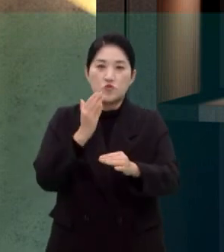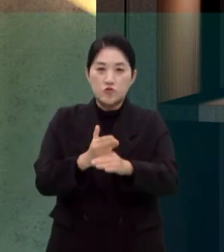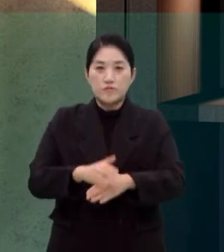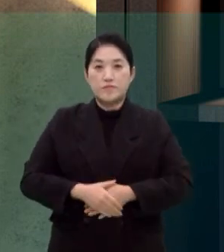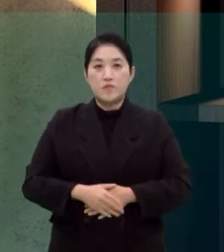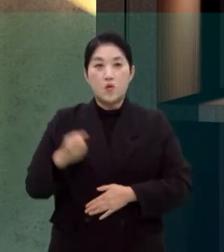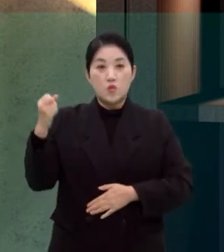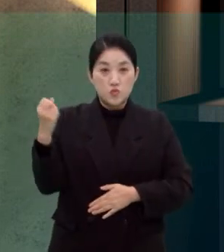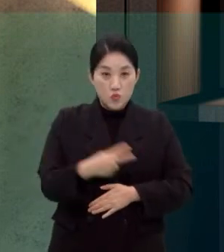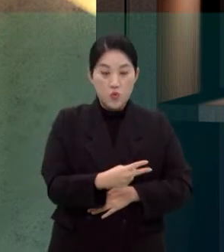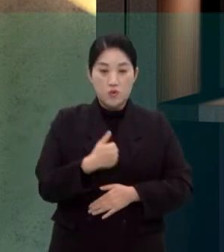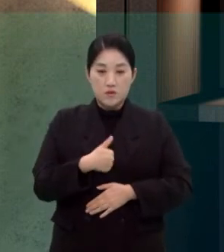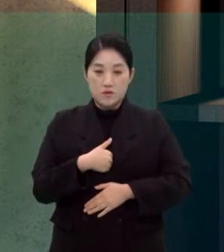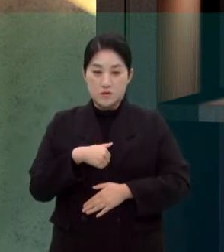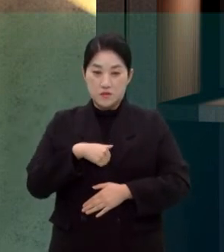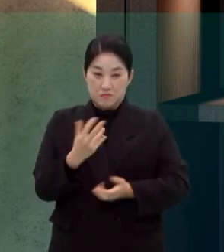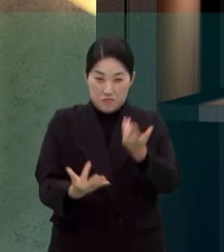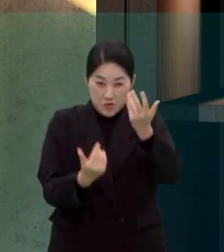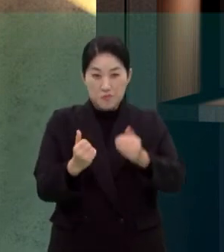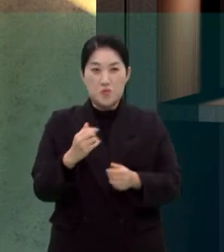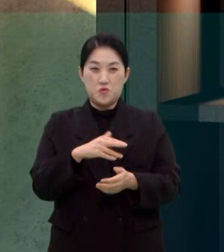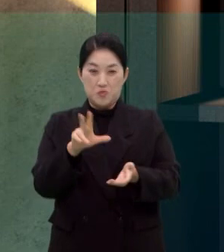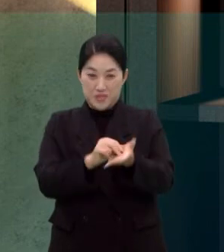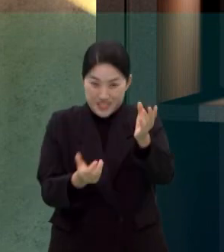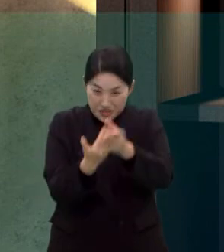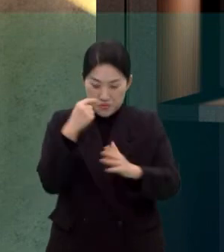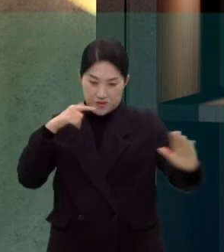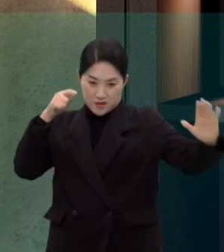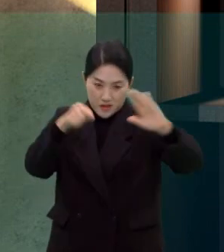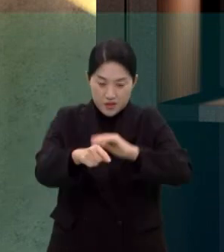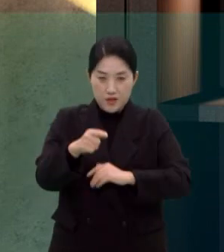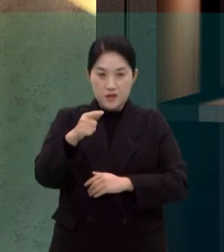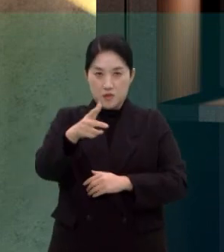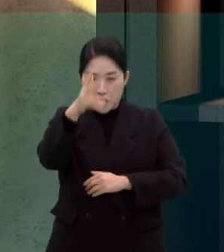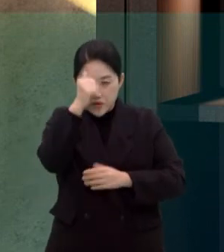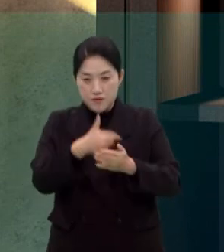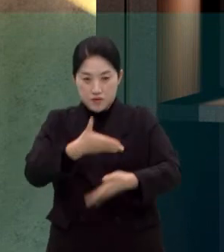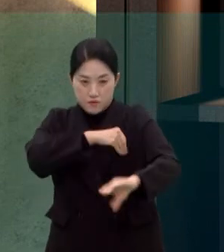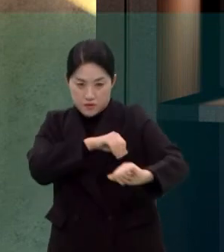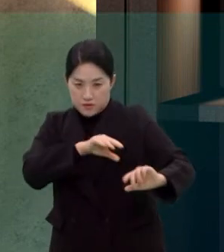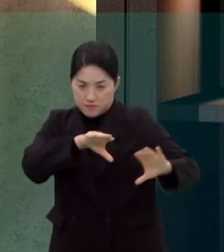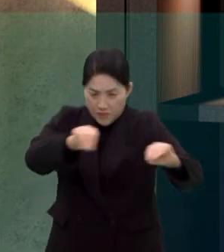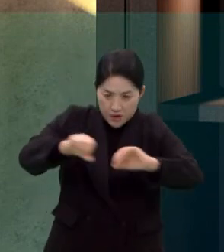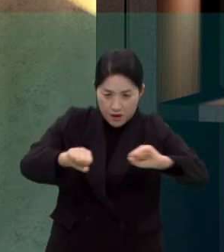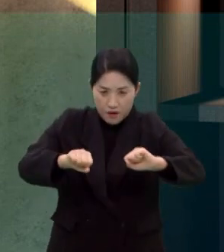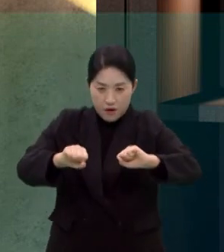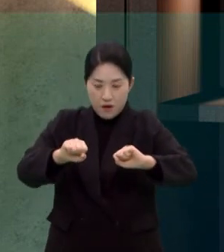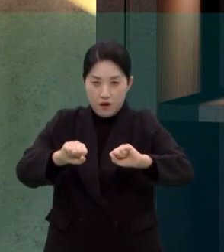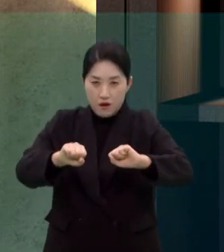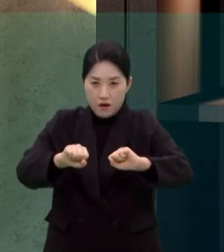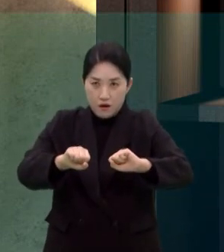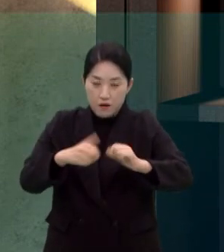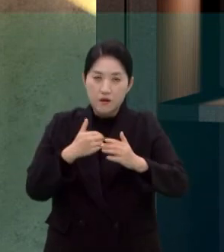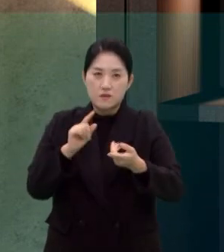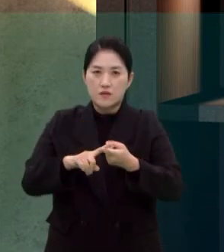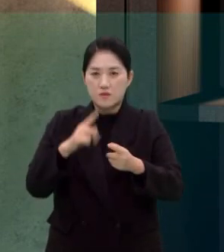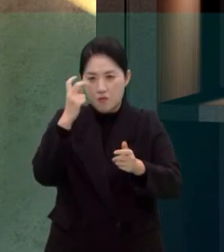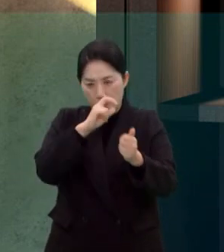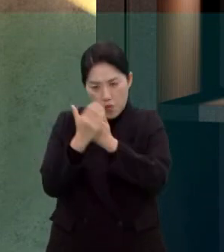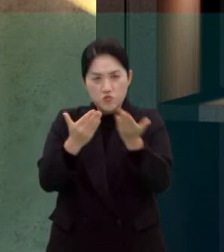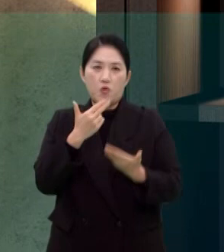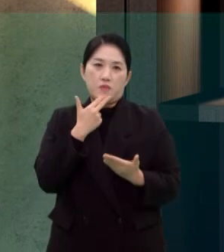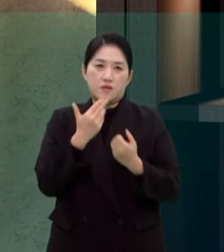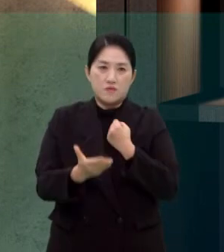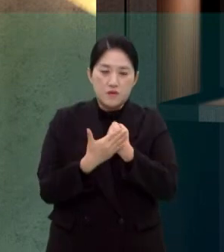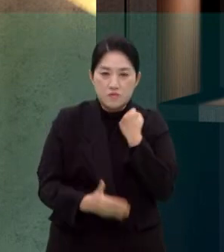또한 현장에 출동한 경찰관들이 적극적 공무 수행에 대한 법적 보호를 받지 못한 결과